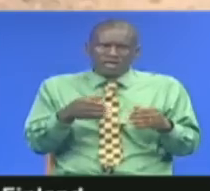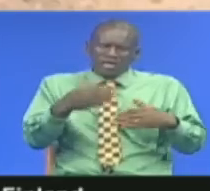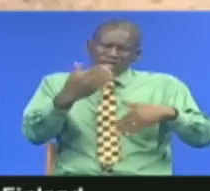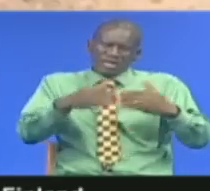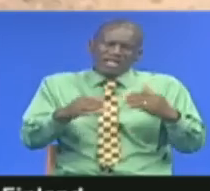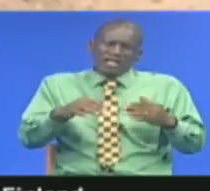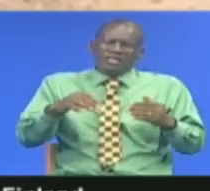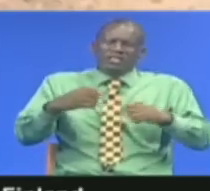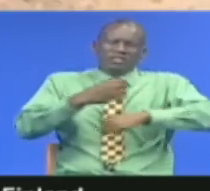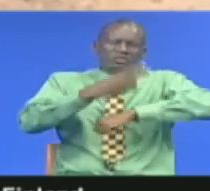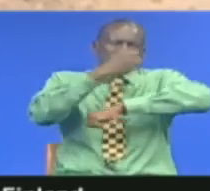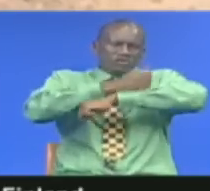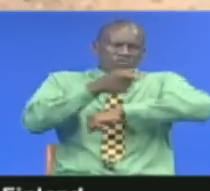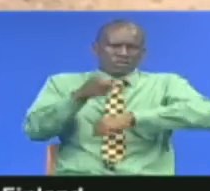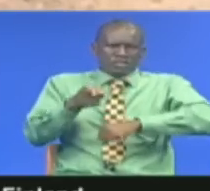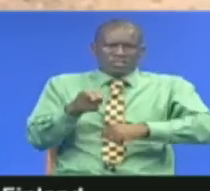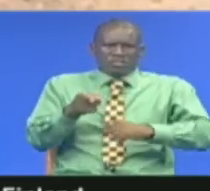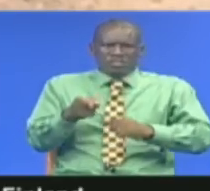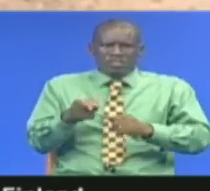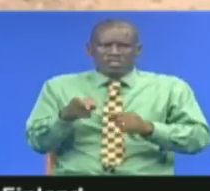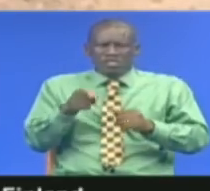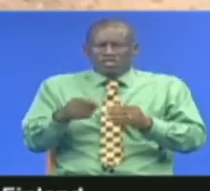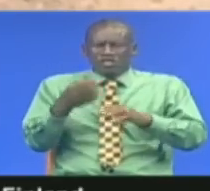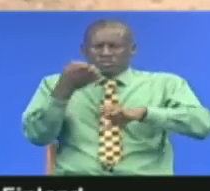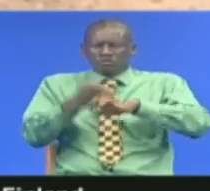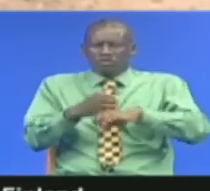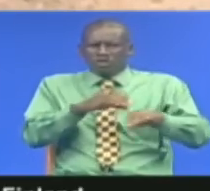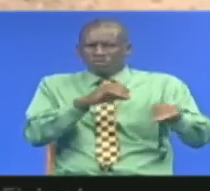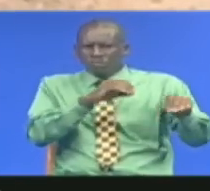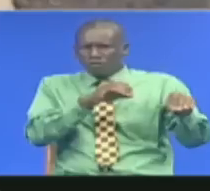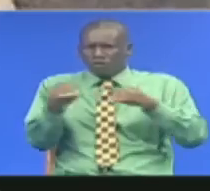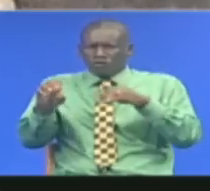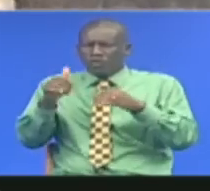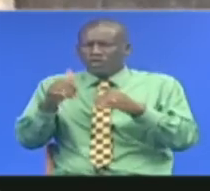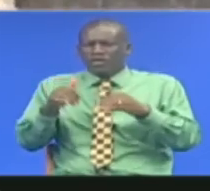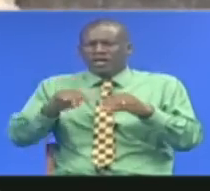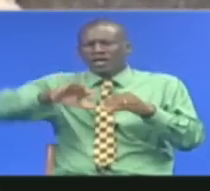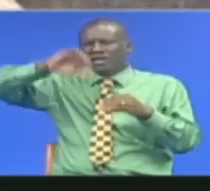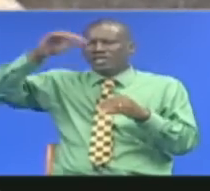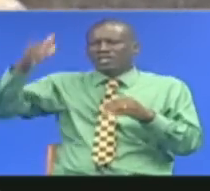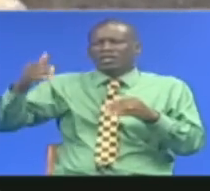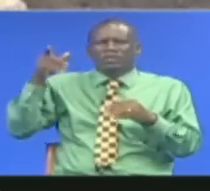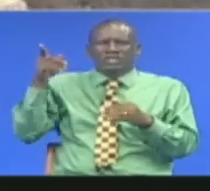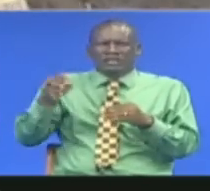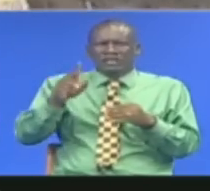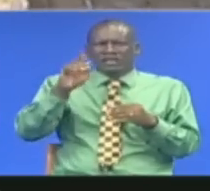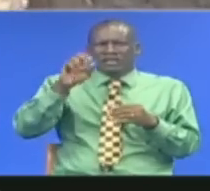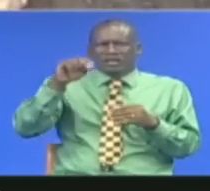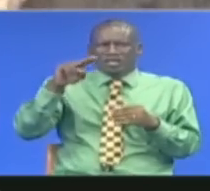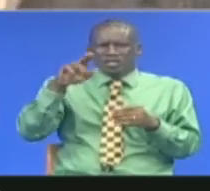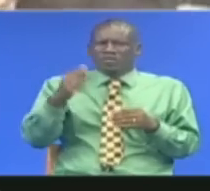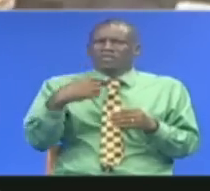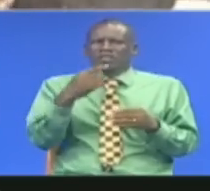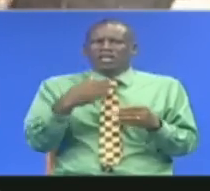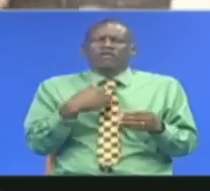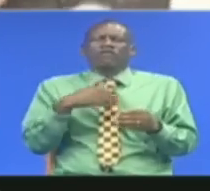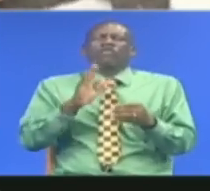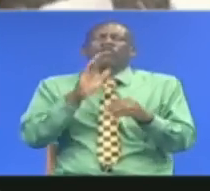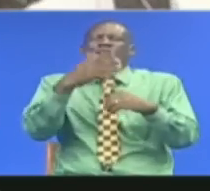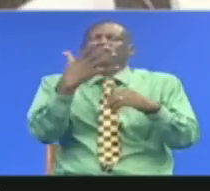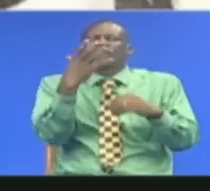secondary na inaenda mpaka huko juu ya mlima inaitwa Gamilili. Kinyua says he has more than 50 stone artifacts